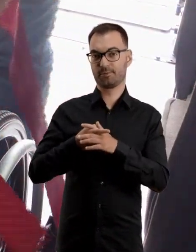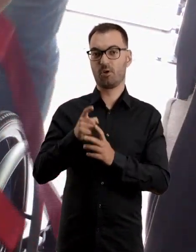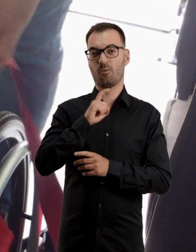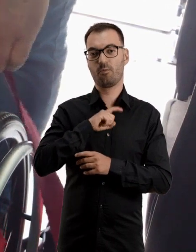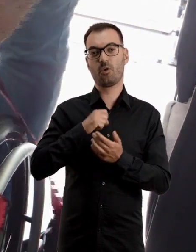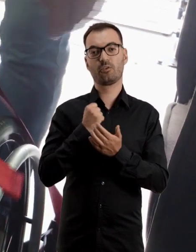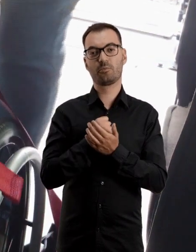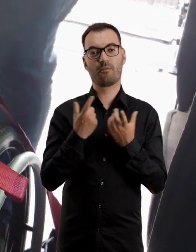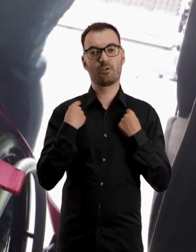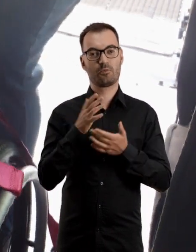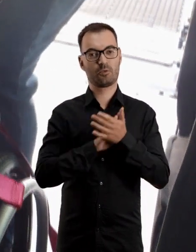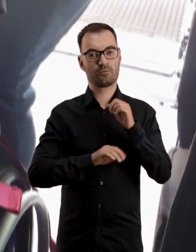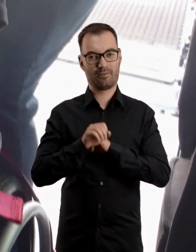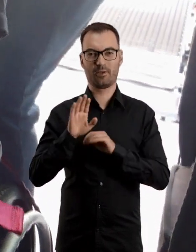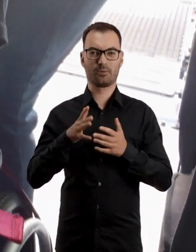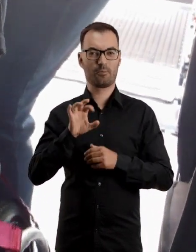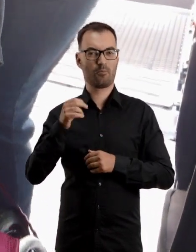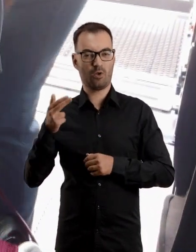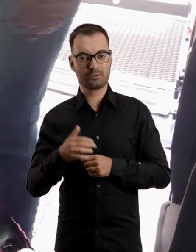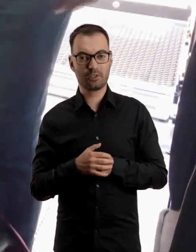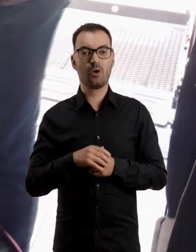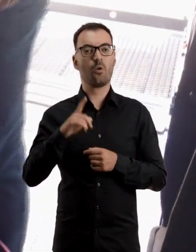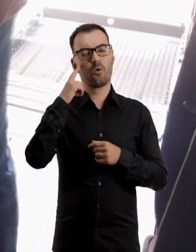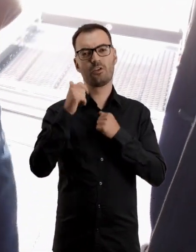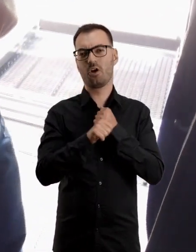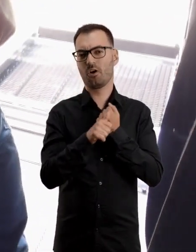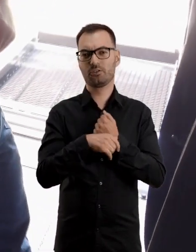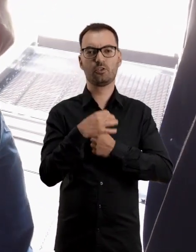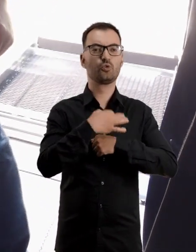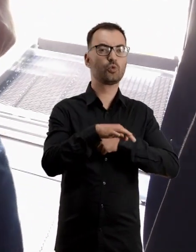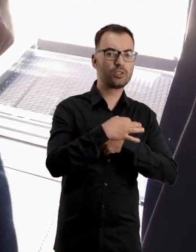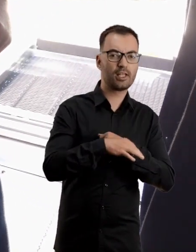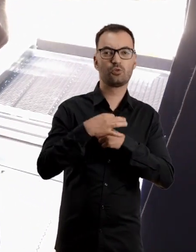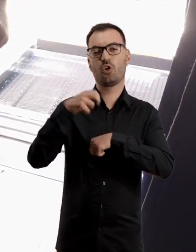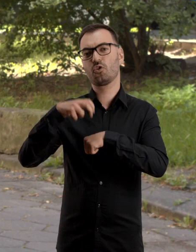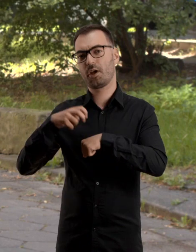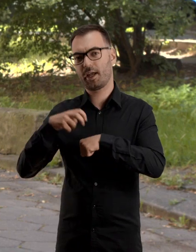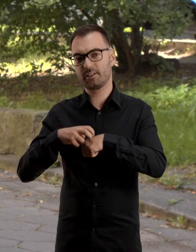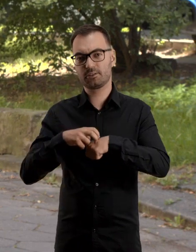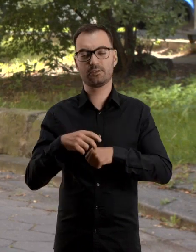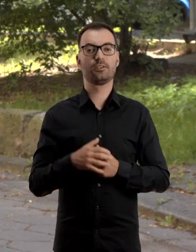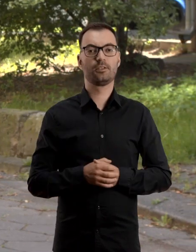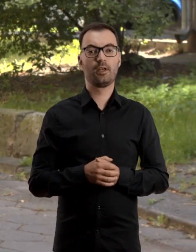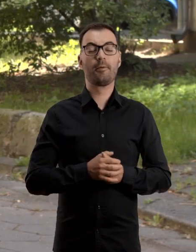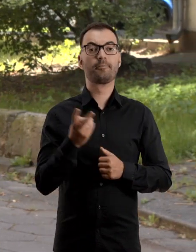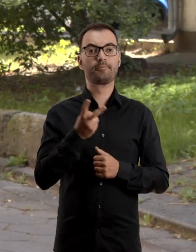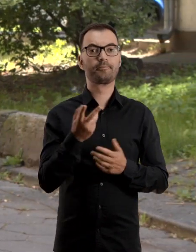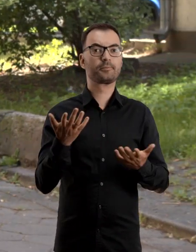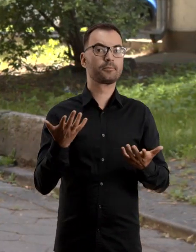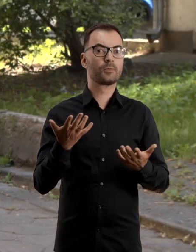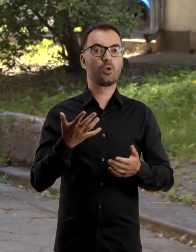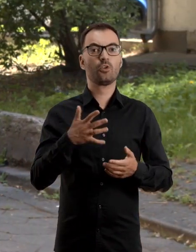do Spraw Osób z Niepełnosprawnościami, w szczególności studenci i doktoranci naszej uczelni, których stan zdrowia